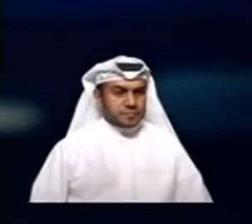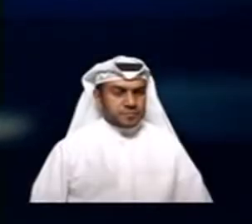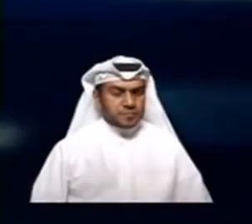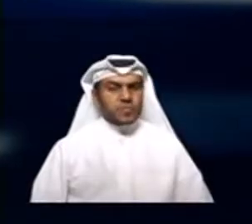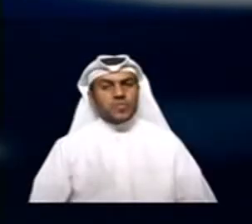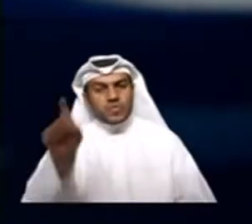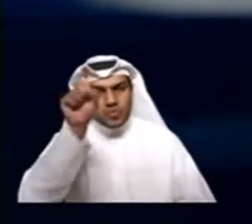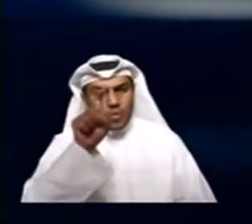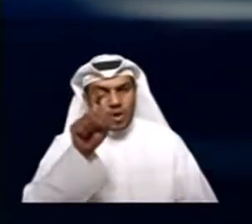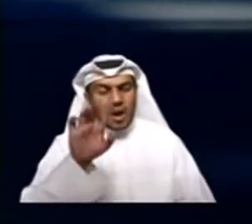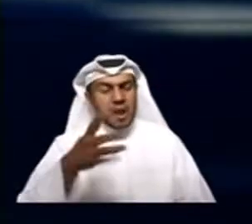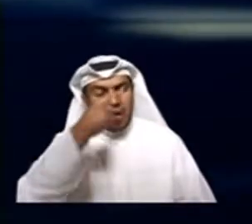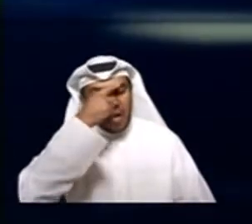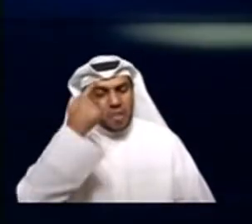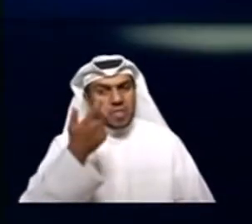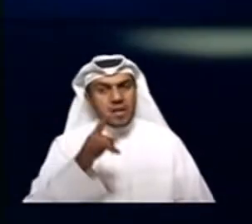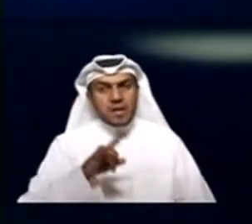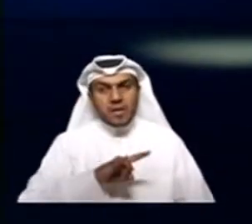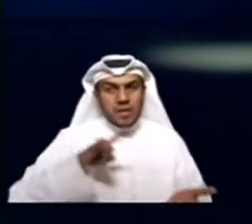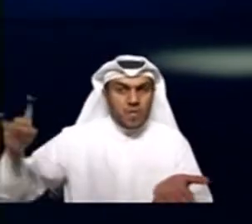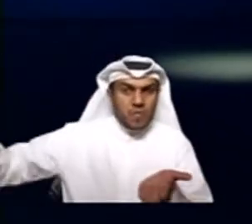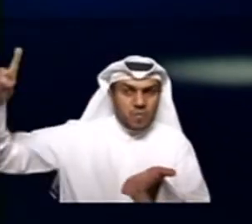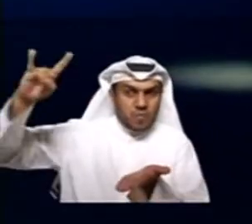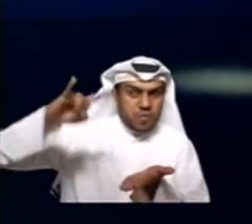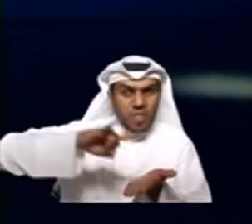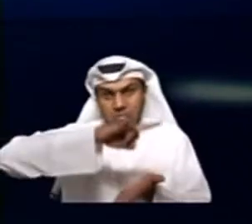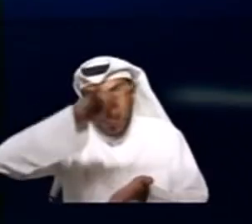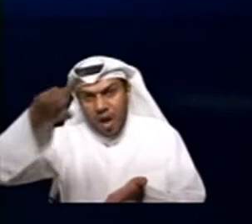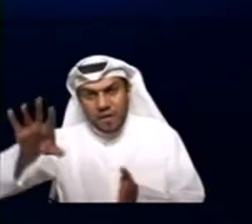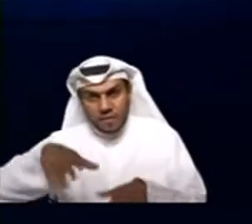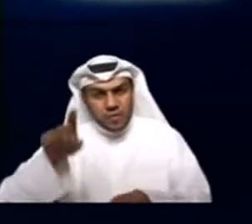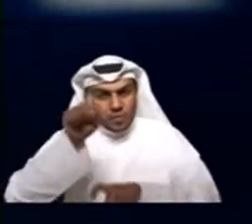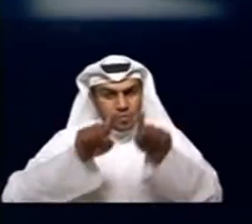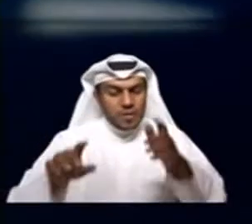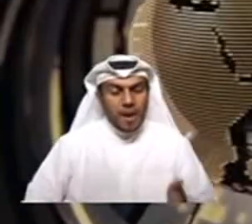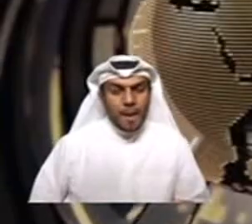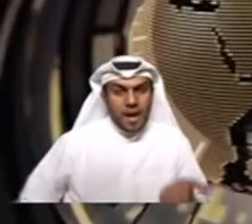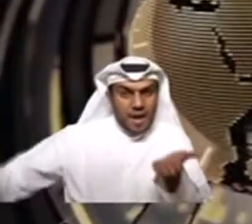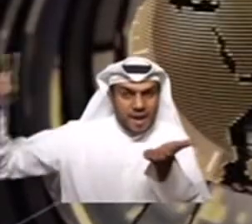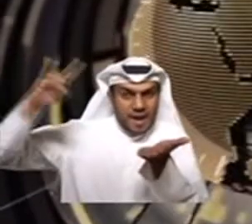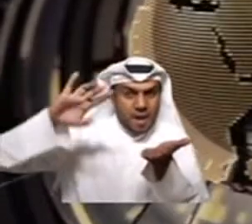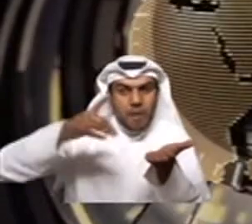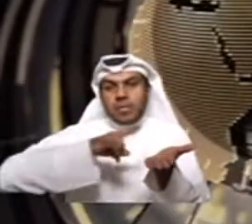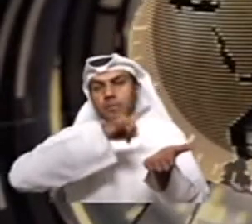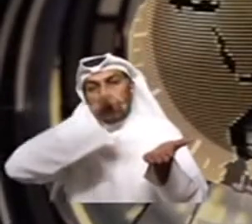وهل تم تحويل رحلات إلى مطارات أخرى؟ اي نعم، تم تحويل رحلتين اليوم